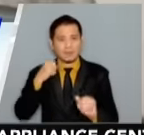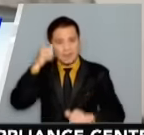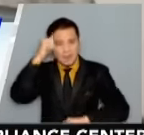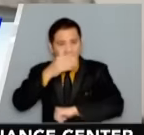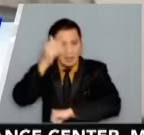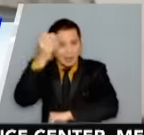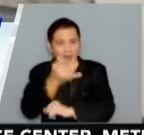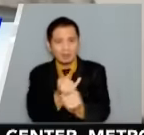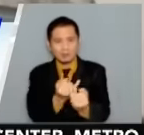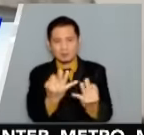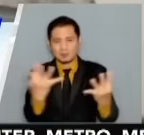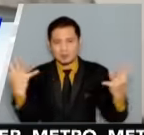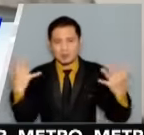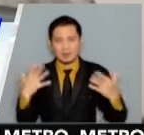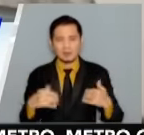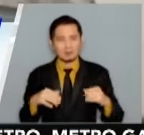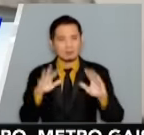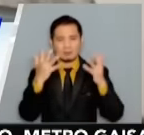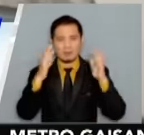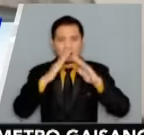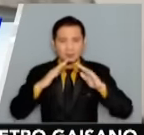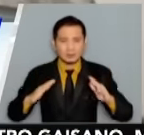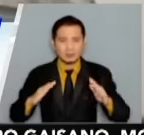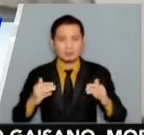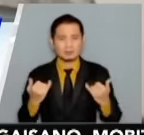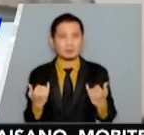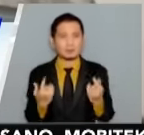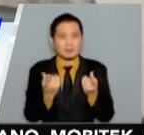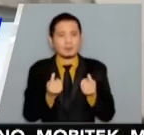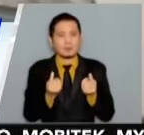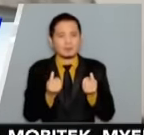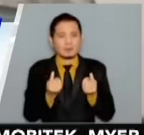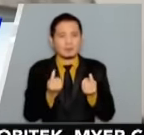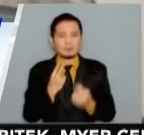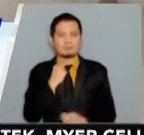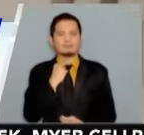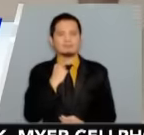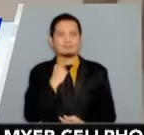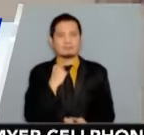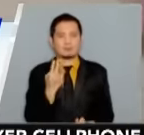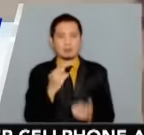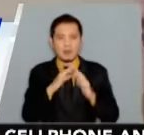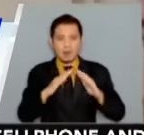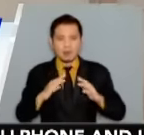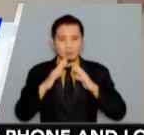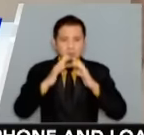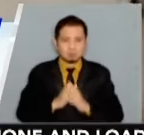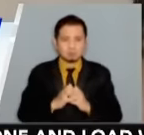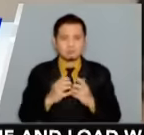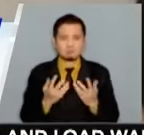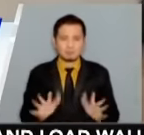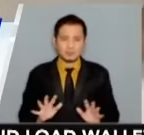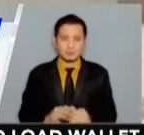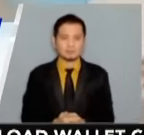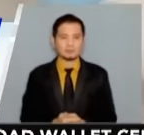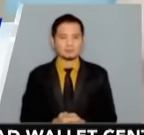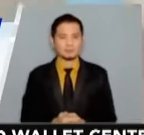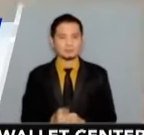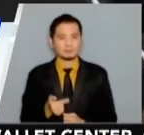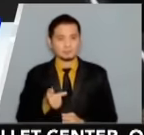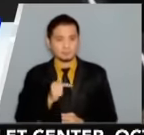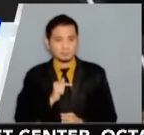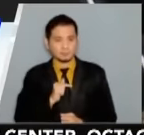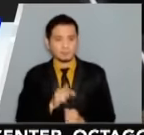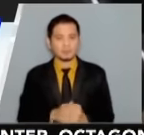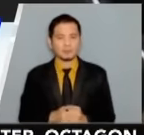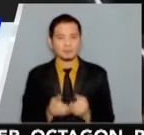tirahan. Saan naman kami makatira ngayon? Nawala naman kaming bahay. Kabilang sila sa 239 na pamilyang